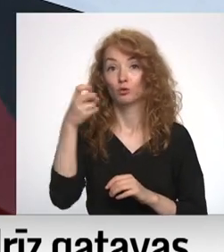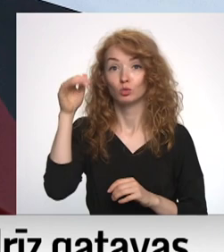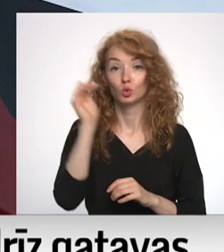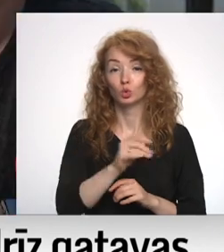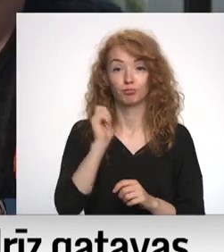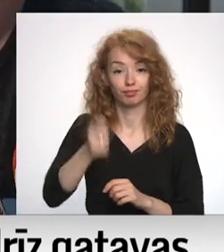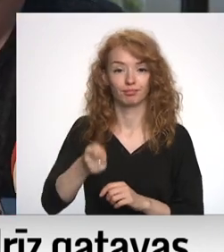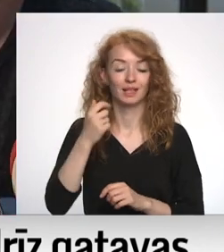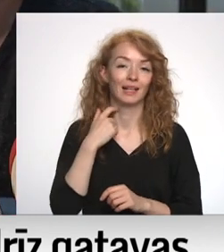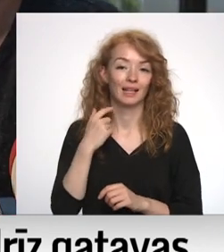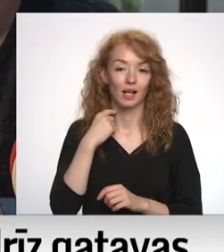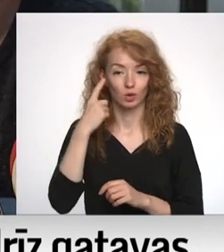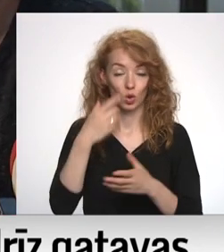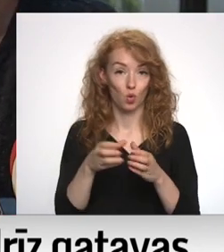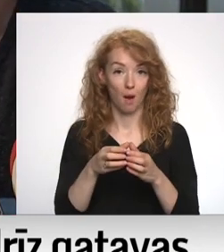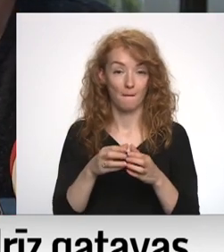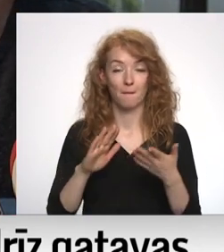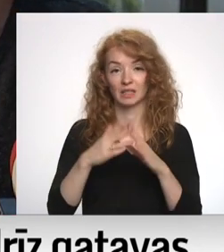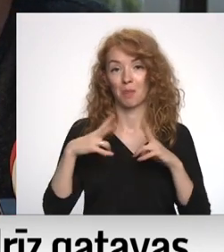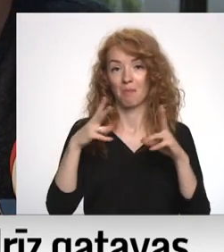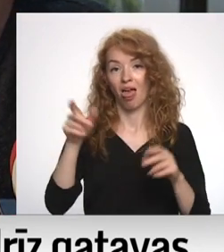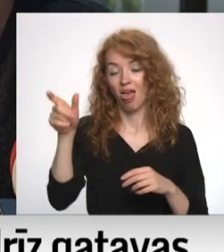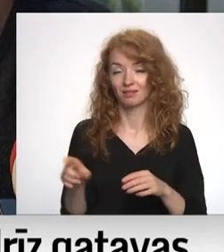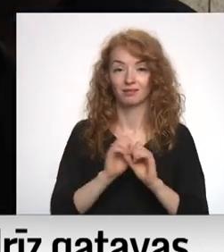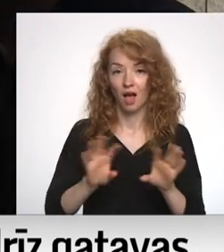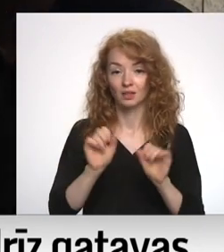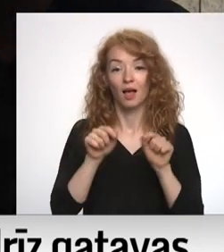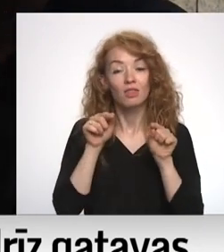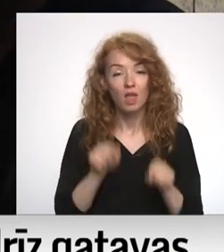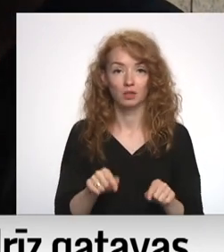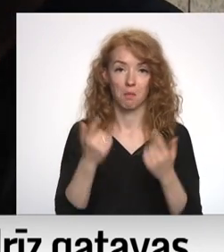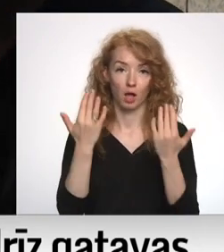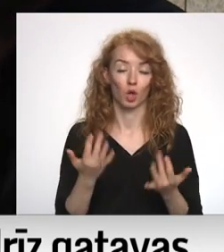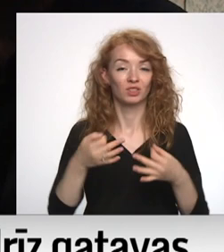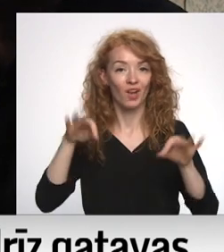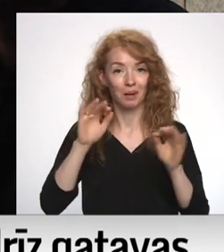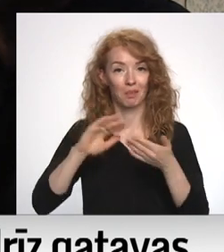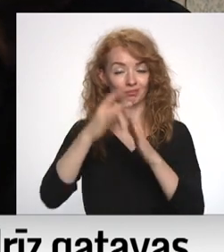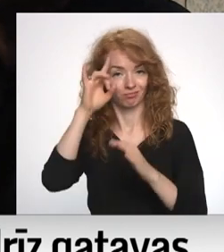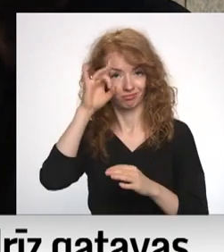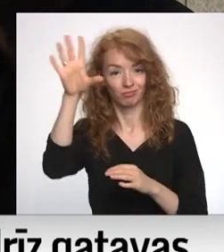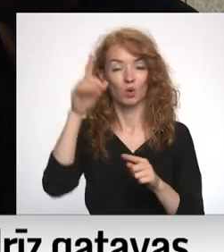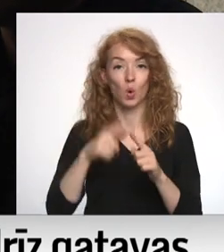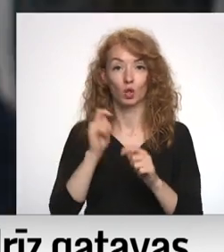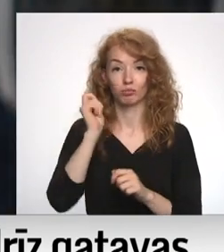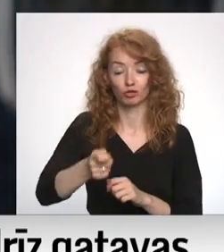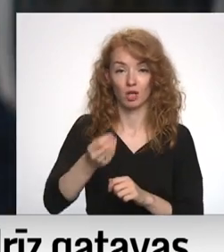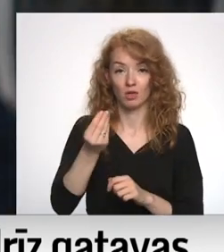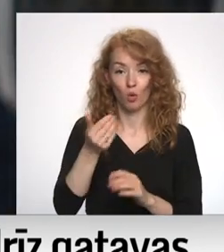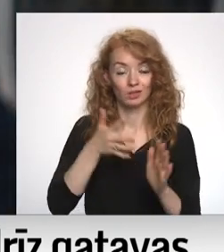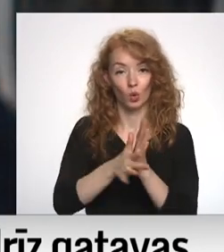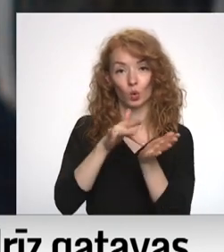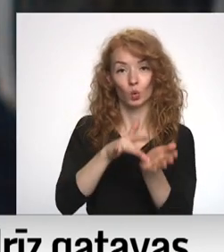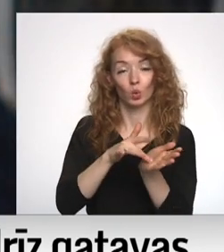tūkstošus piešķīrusi Rīgas dome. Pilsētas mērs stāsta, ka šādi notikumi svarīgi pilsētas atpazīstamībai un piešķirtā nauda caur tūristiem